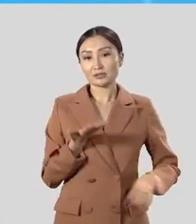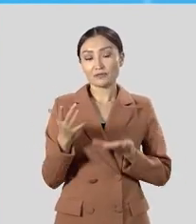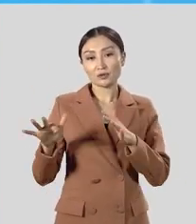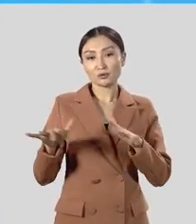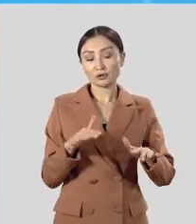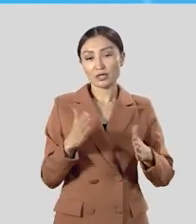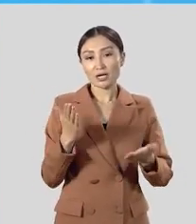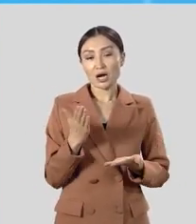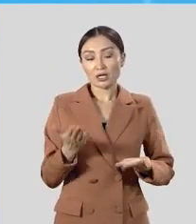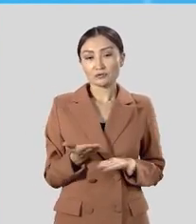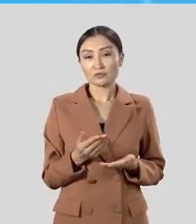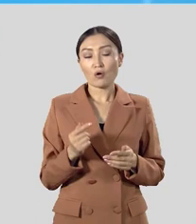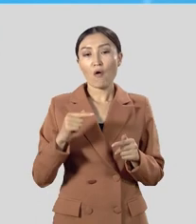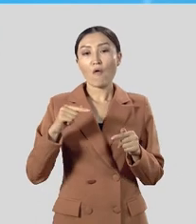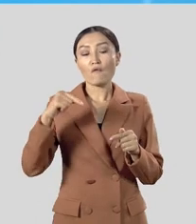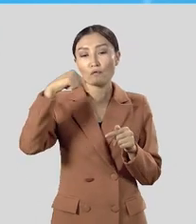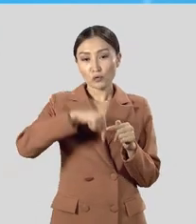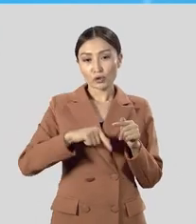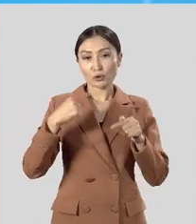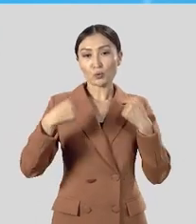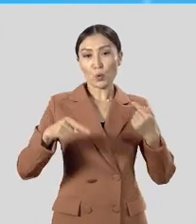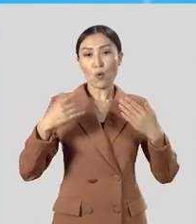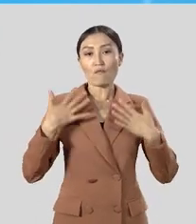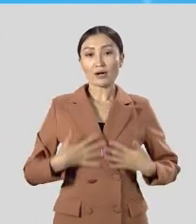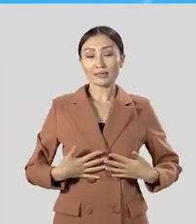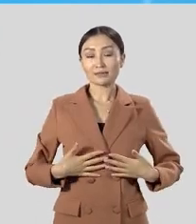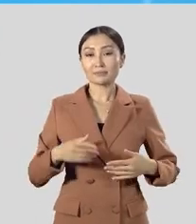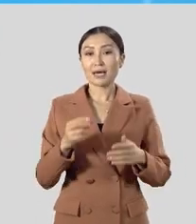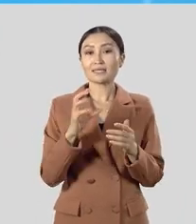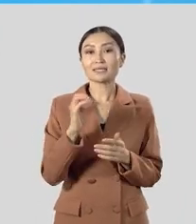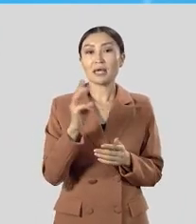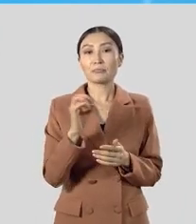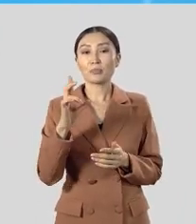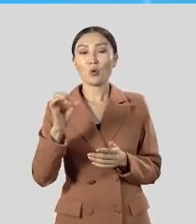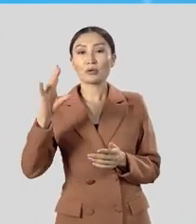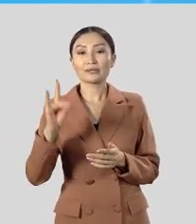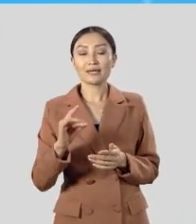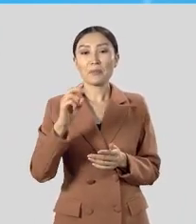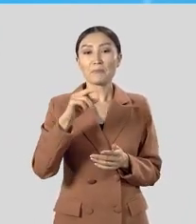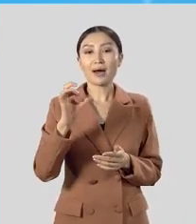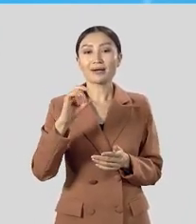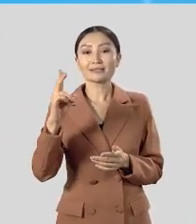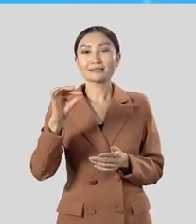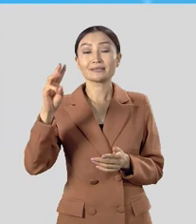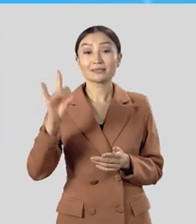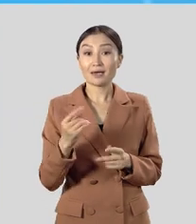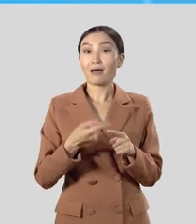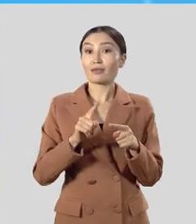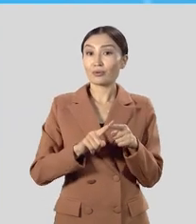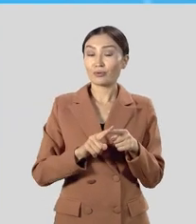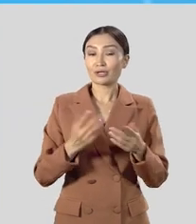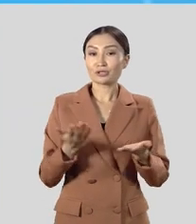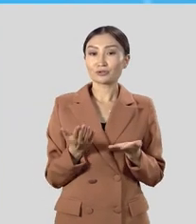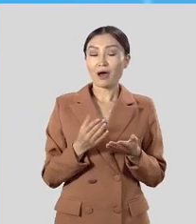существ, обитающих внутри другого организма. Они делятся на симбионтов, паразитов. Организм, в котором